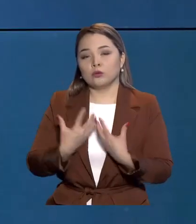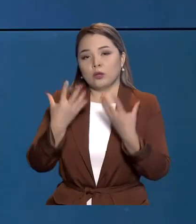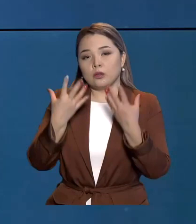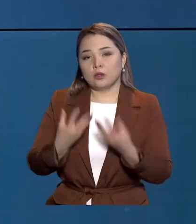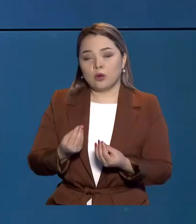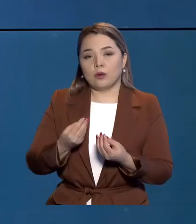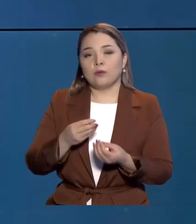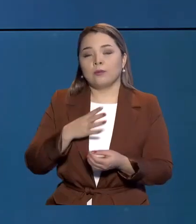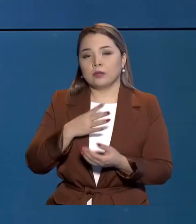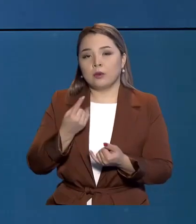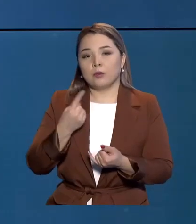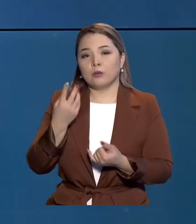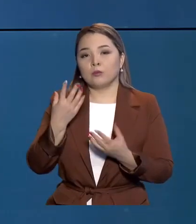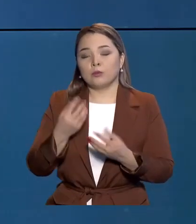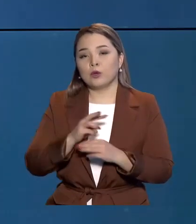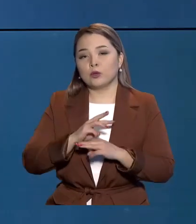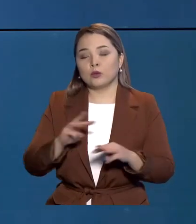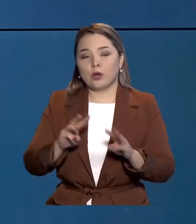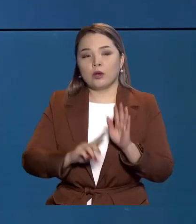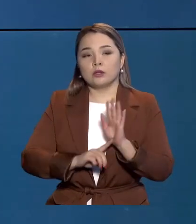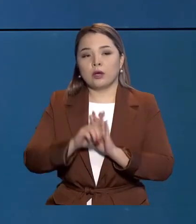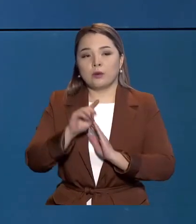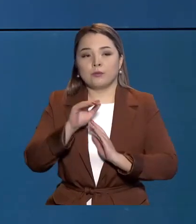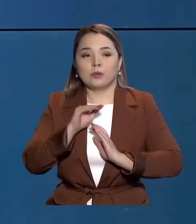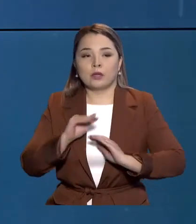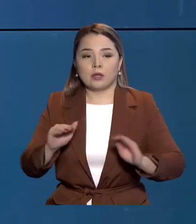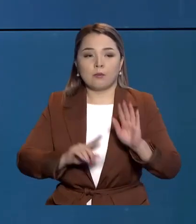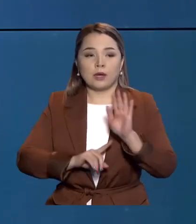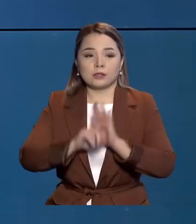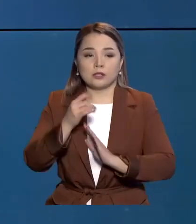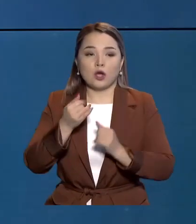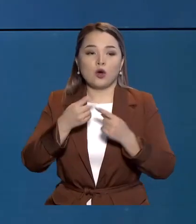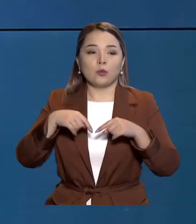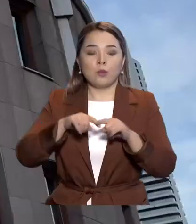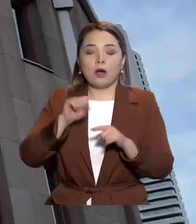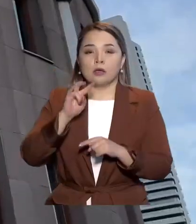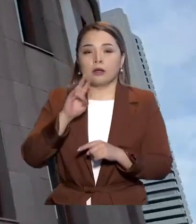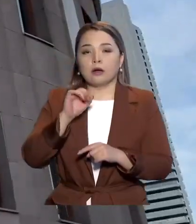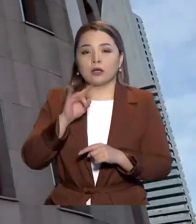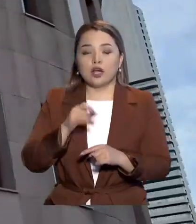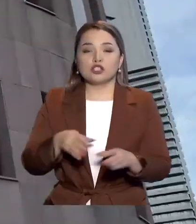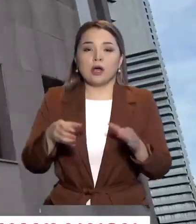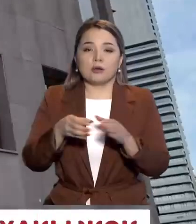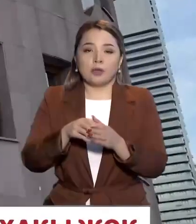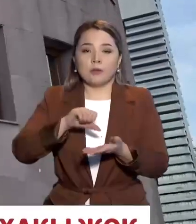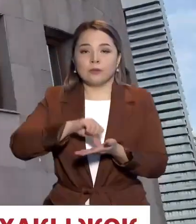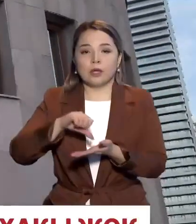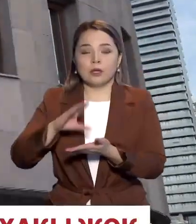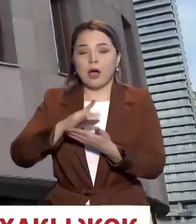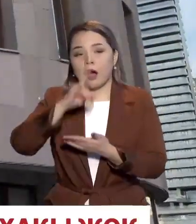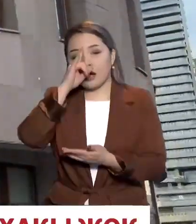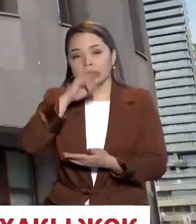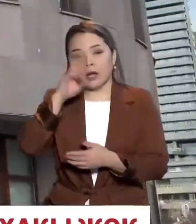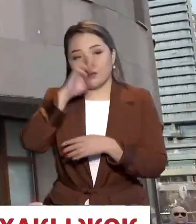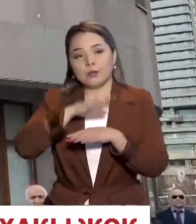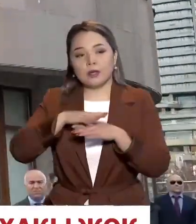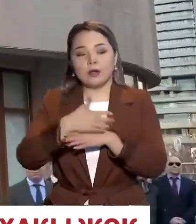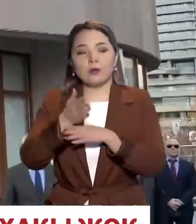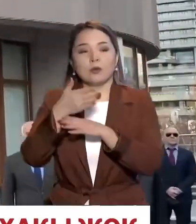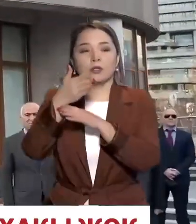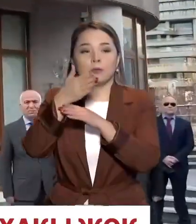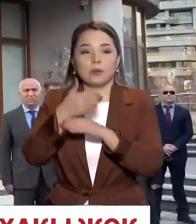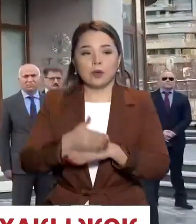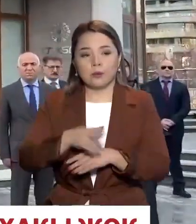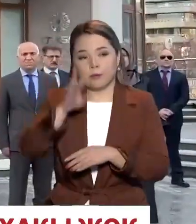бүгінгі жұмыс күнін 1 минут үнсіздікпен бастады. Сондай-ақ ұйымның Анкара қаласындағы штаб пәтері алдындағы Қазақстанның мемлекеттік туы